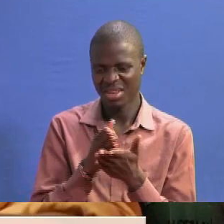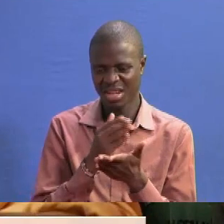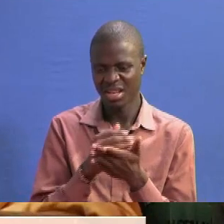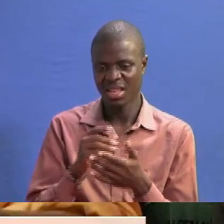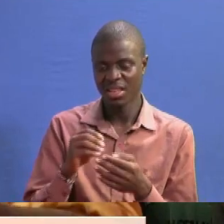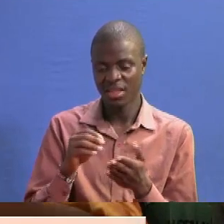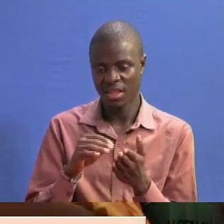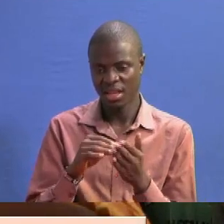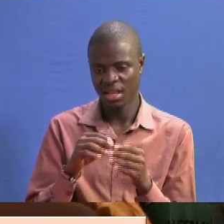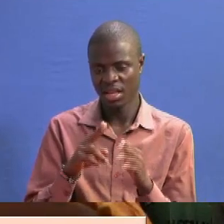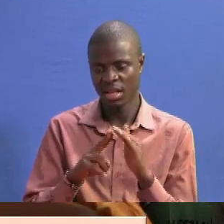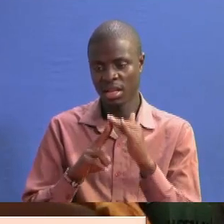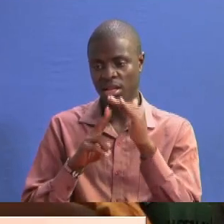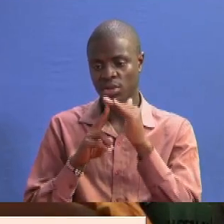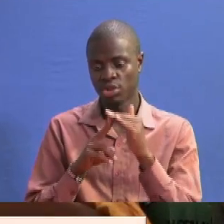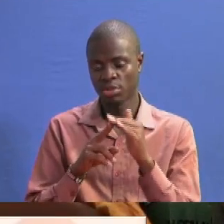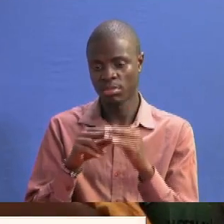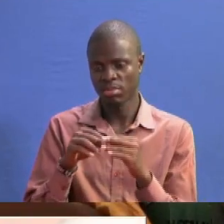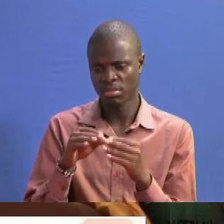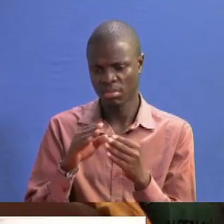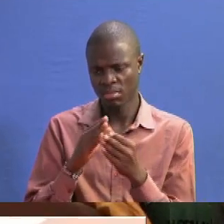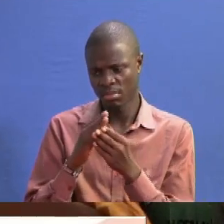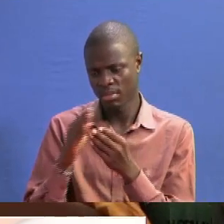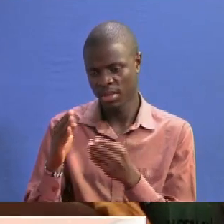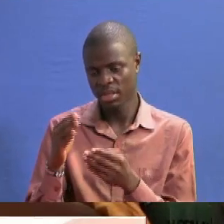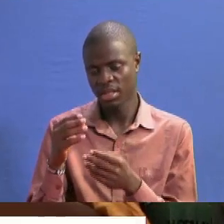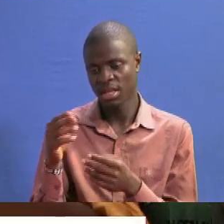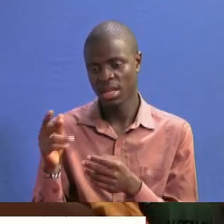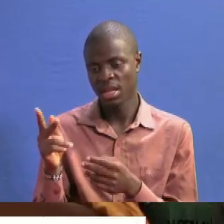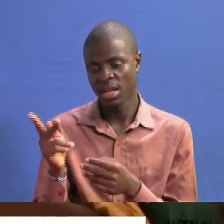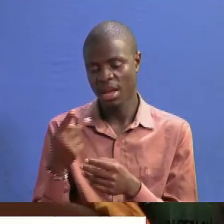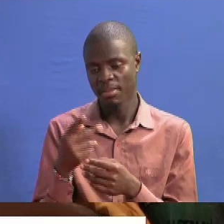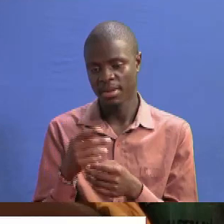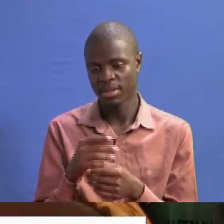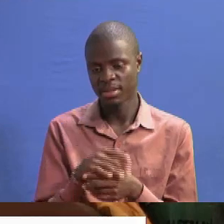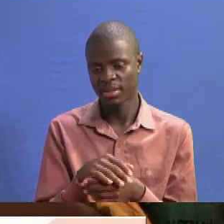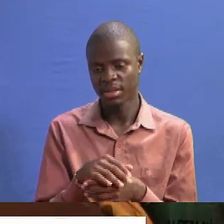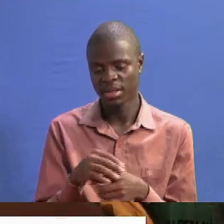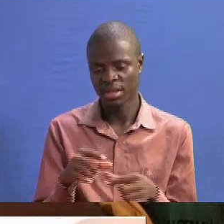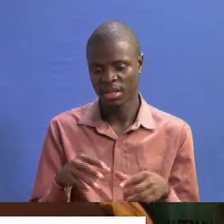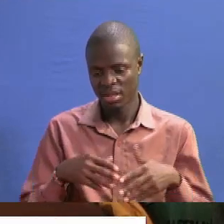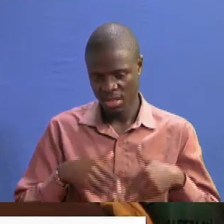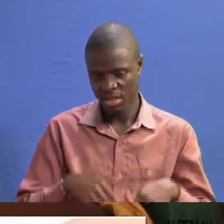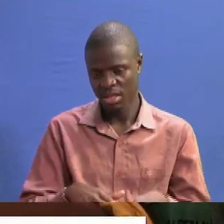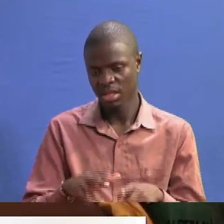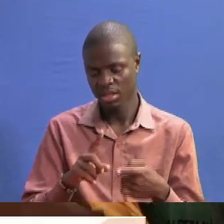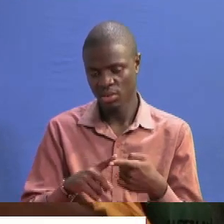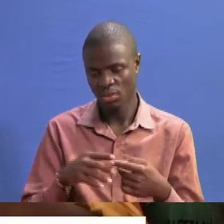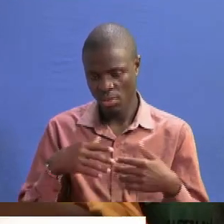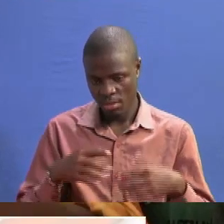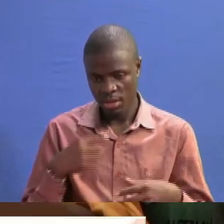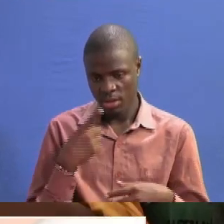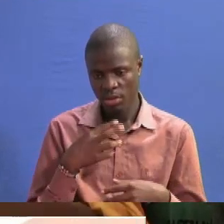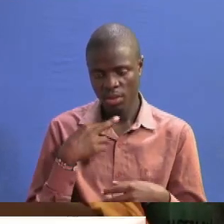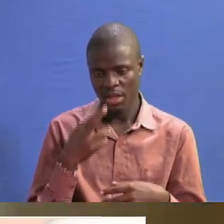juu, kuna mtu ana kama anazicollect, anazistore, anazi-resell kwa mtu mwenye anaenda na melt, anaform